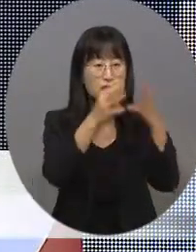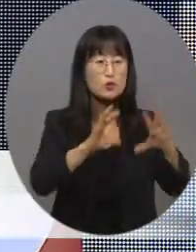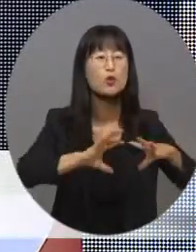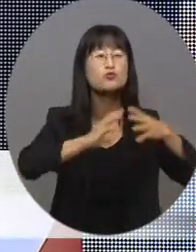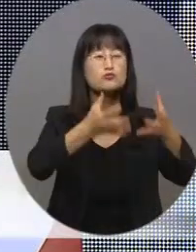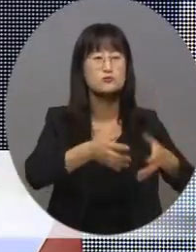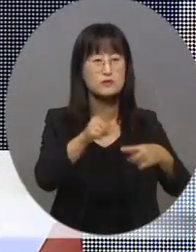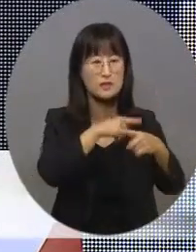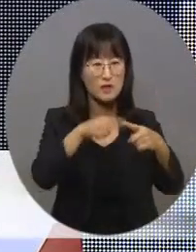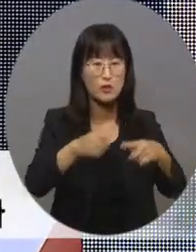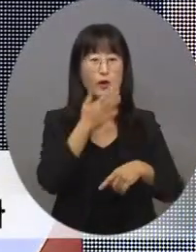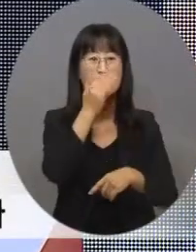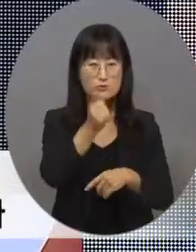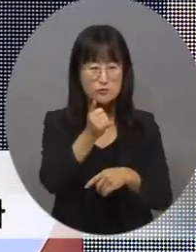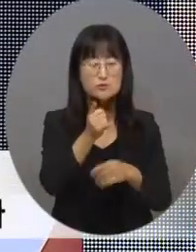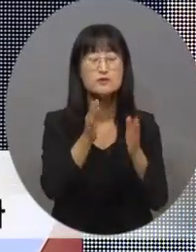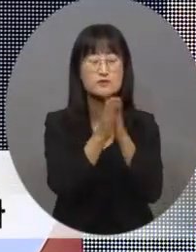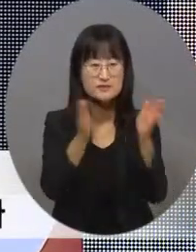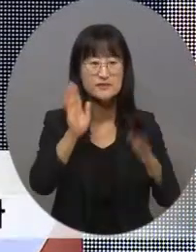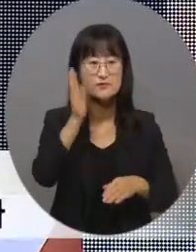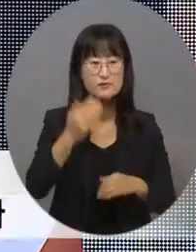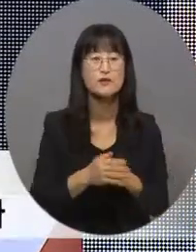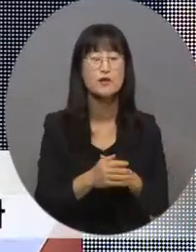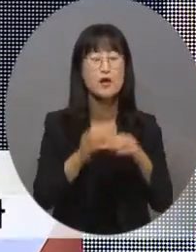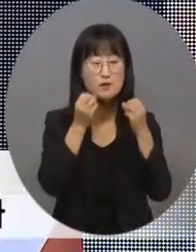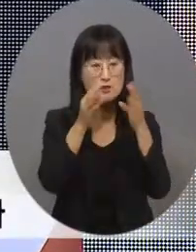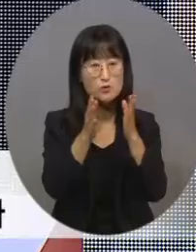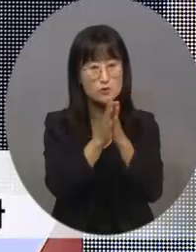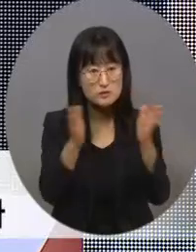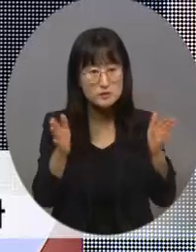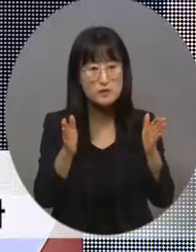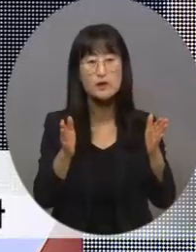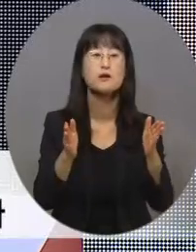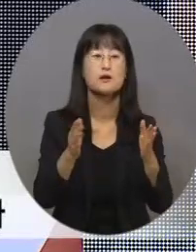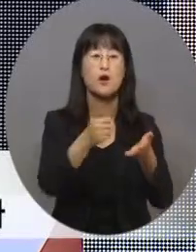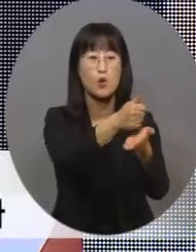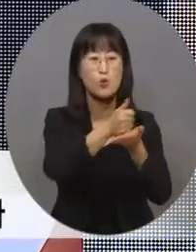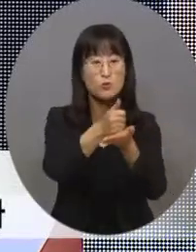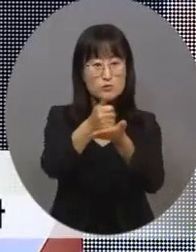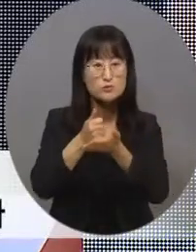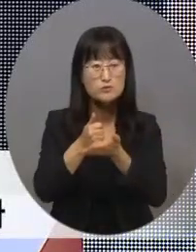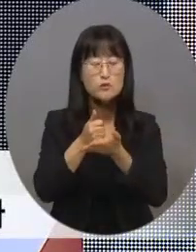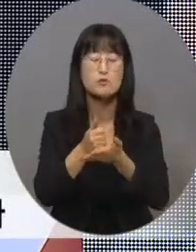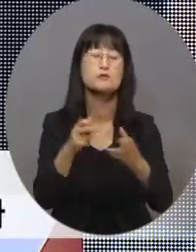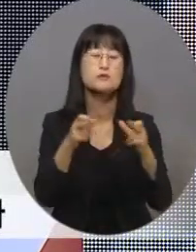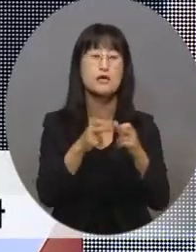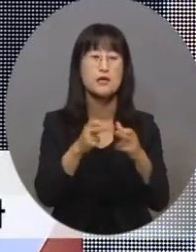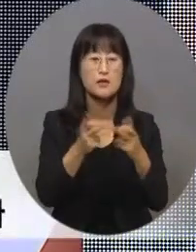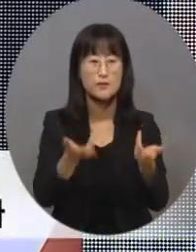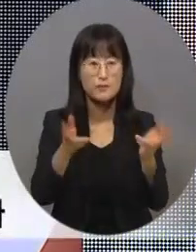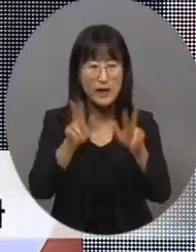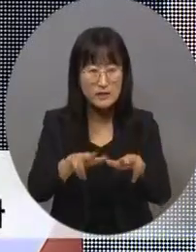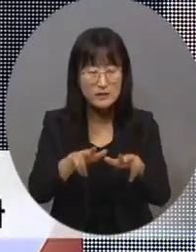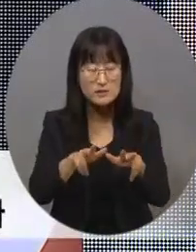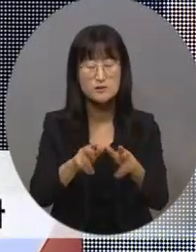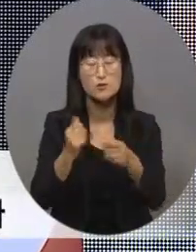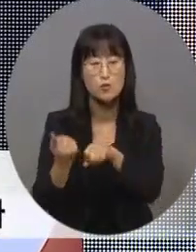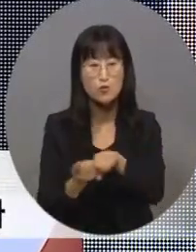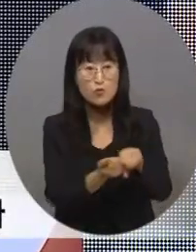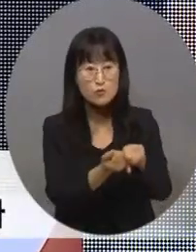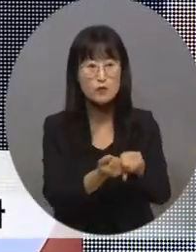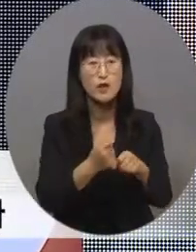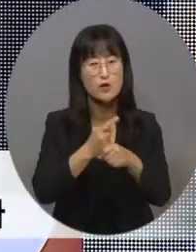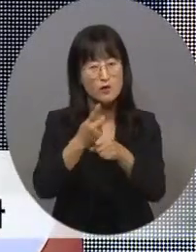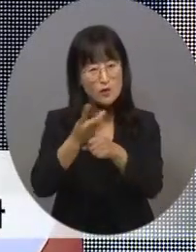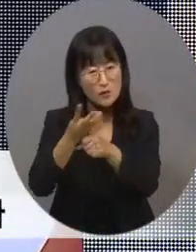길을 열어주었습니다. 이번에 새로 시작한 서울국제초청 장애인 파크골프대회 역시 해를